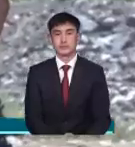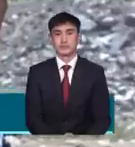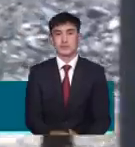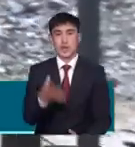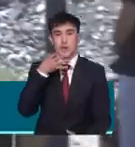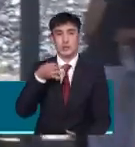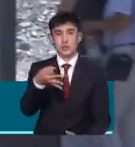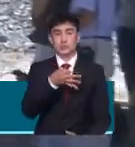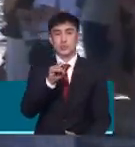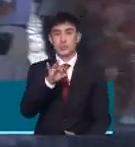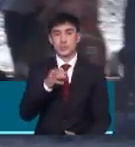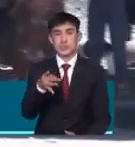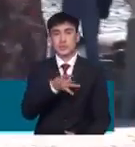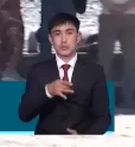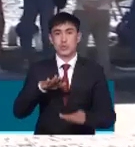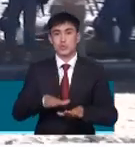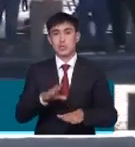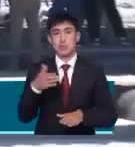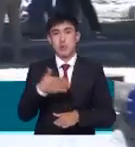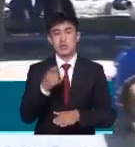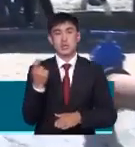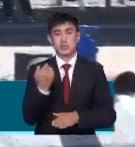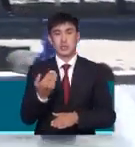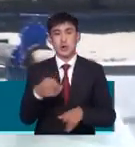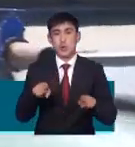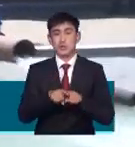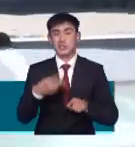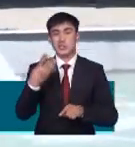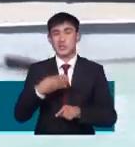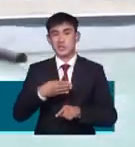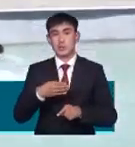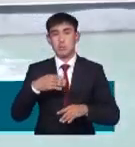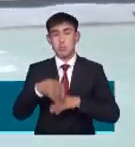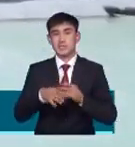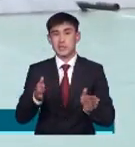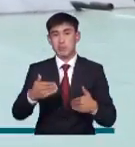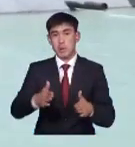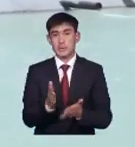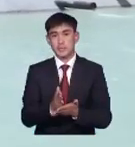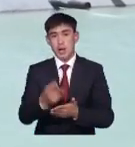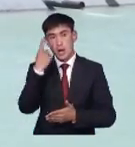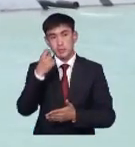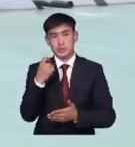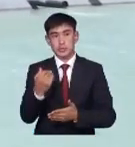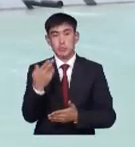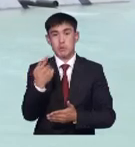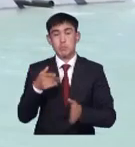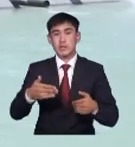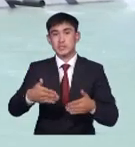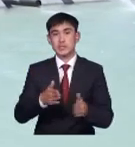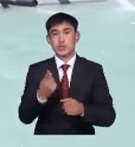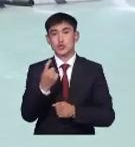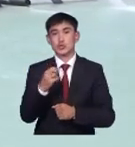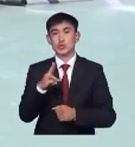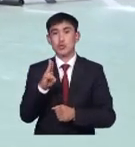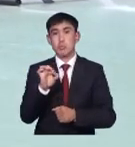Алматы облысы Еңбекшіқазақ ауданында орналасқан балық шаруашылығында дәл осындай 40-қа жуық бассейн бар. Ақпаратқа сүйенсек, бір бассейннің аумағы 100